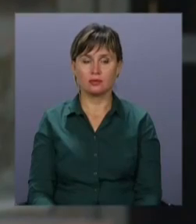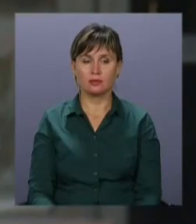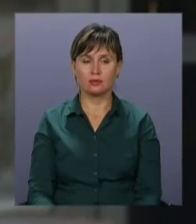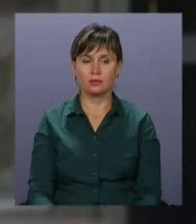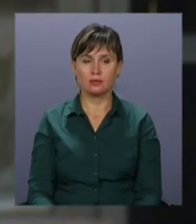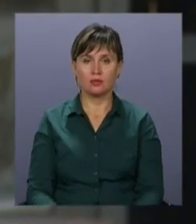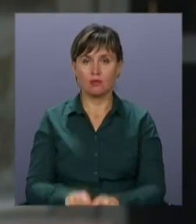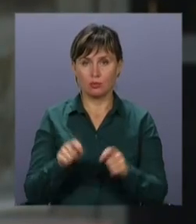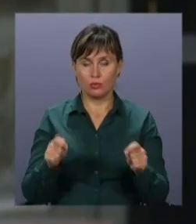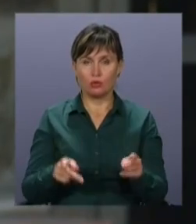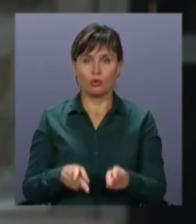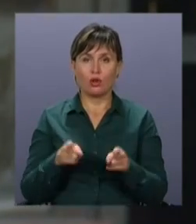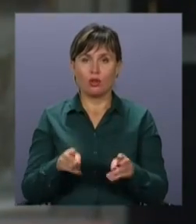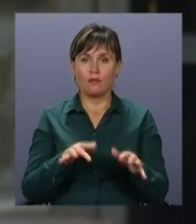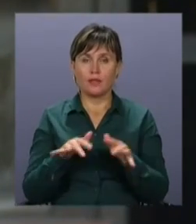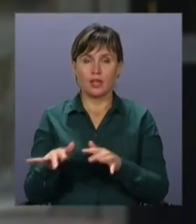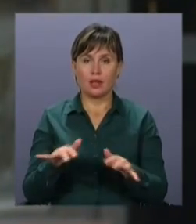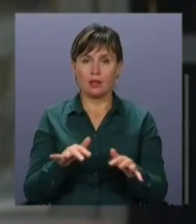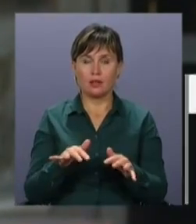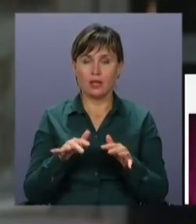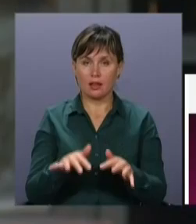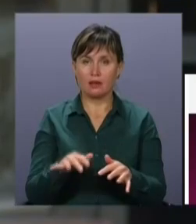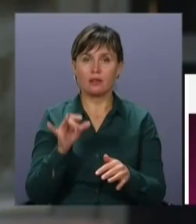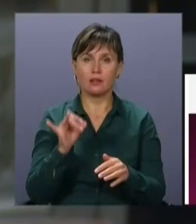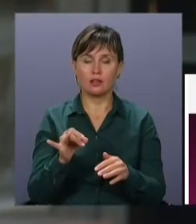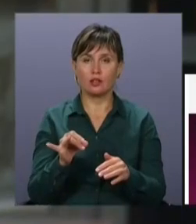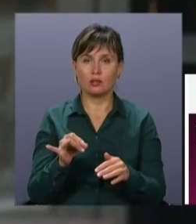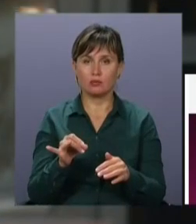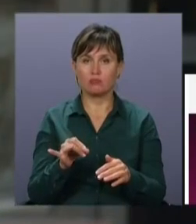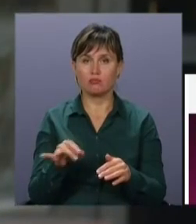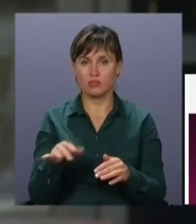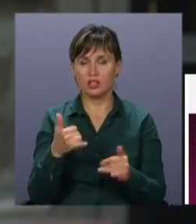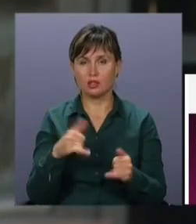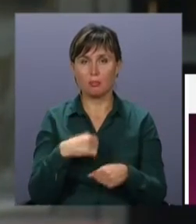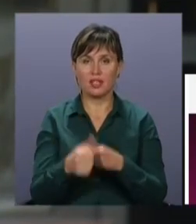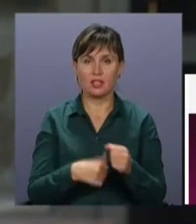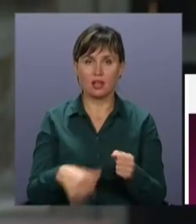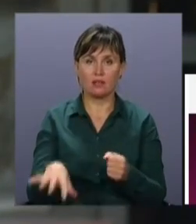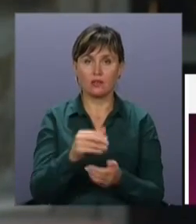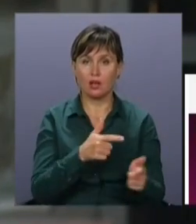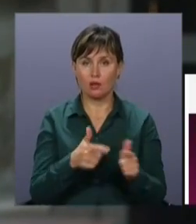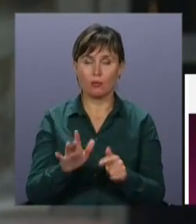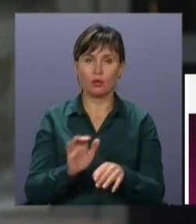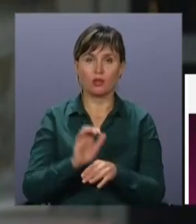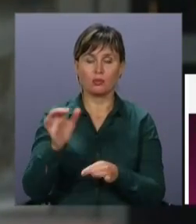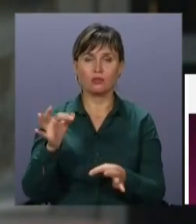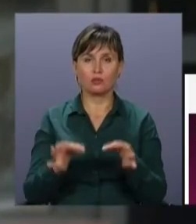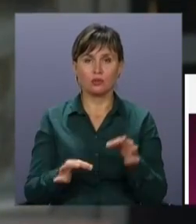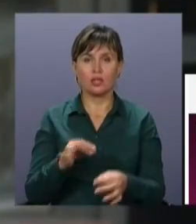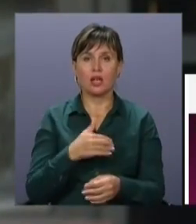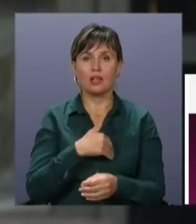Возбуждено уголовное дело, и после всех процедур материалы направятся в суд. Хотелось бы отметить,